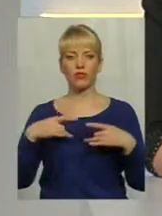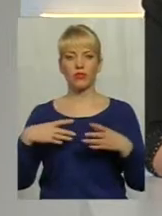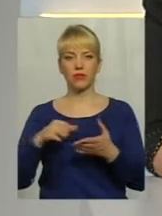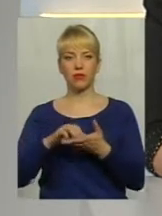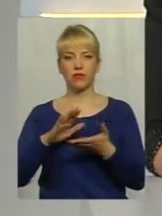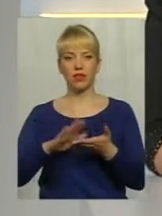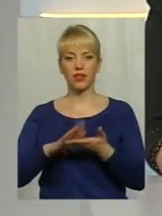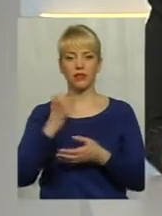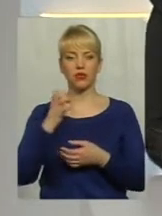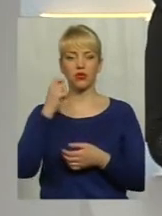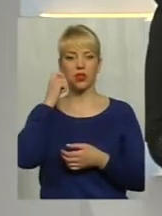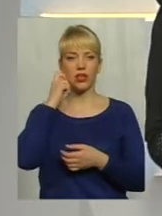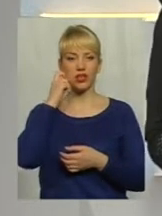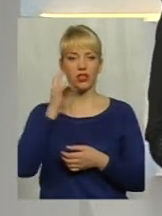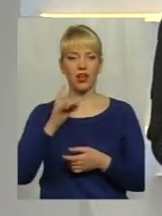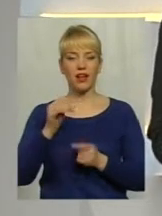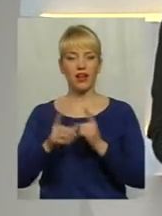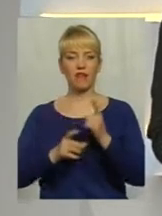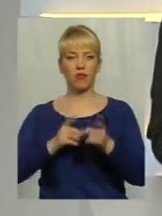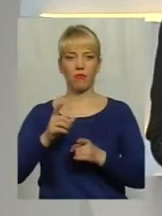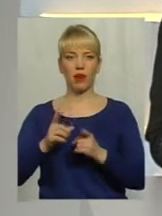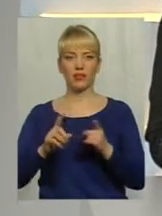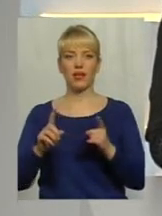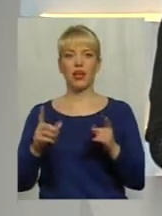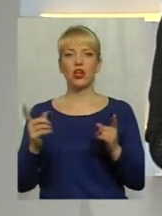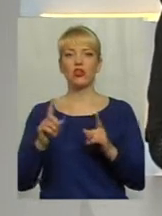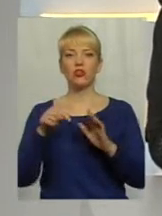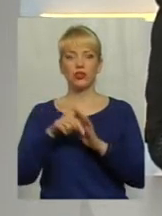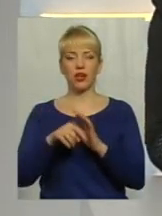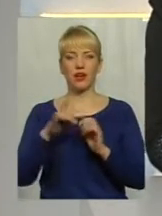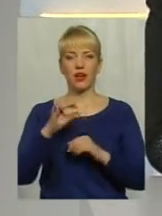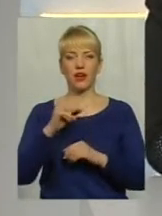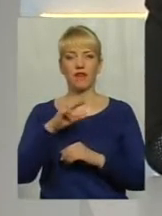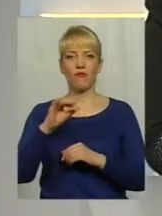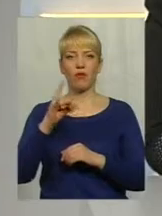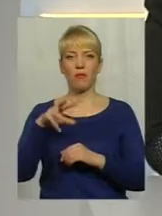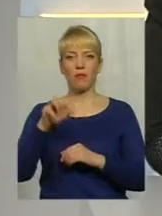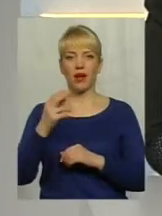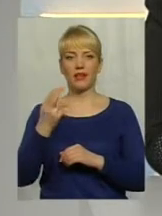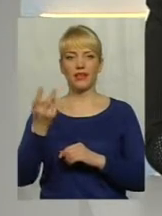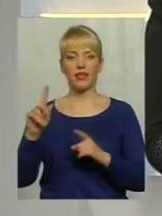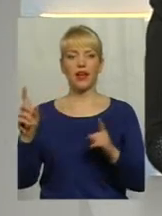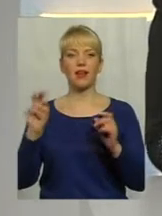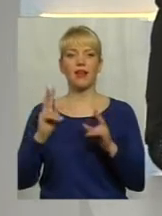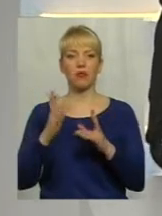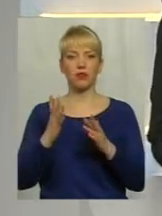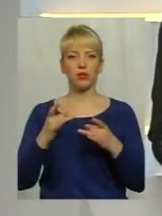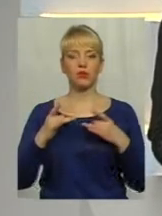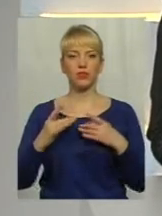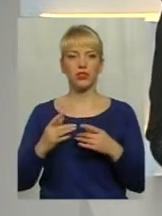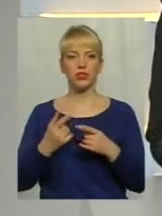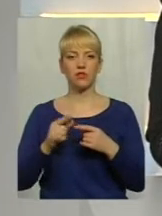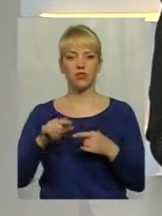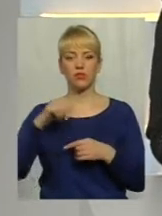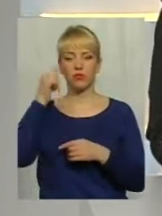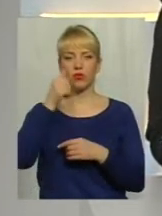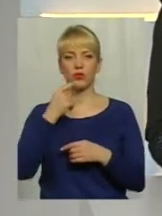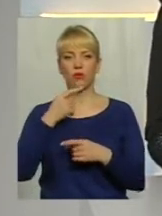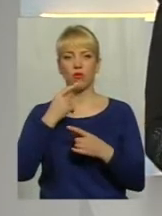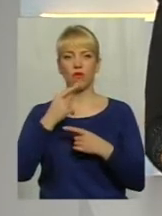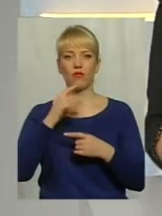що таке реформація, яка її роль у нас на Україні і як ми її будемо відзначати цього року, поговоримо сьогодні у нашій студії.